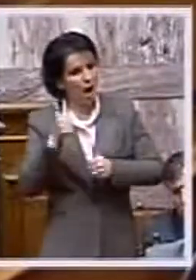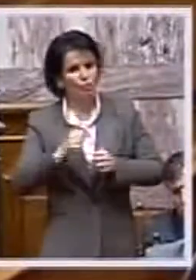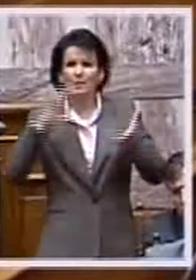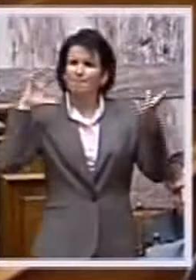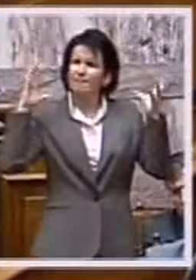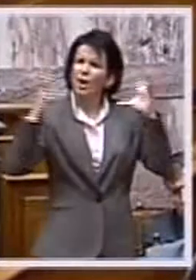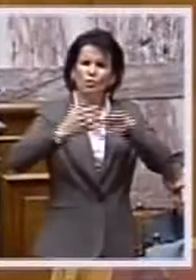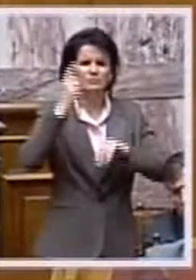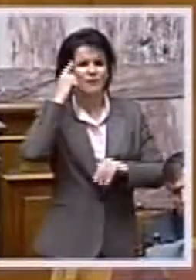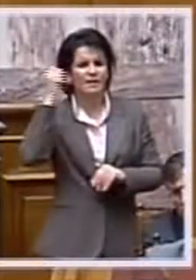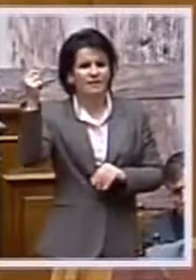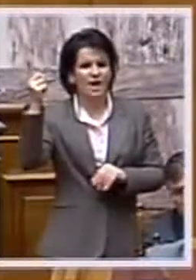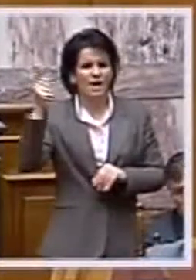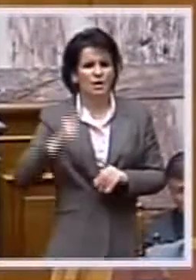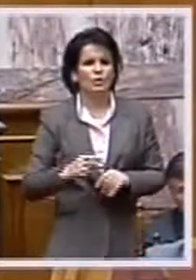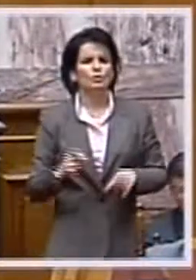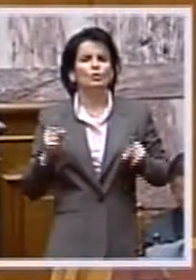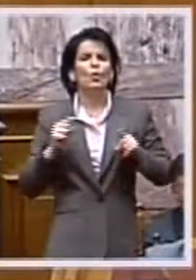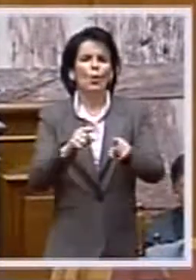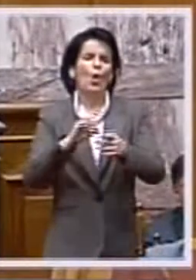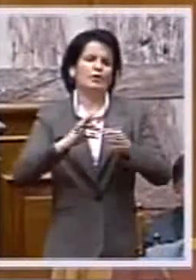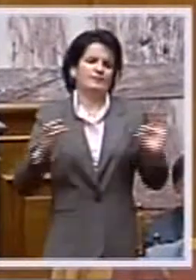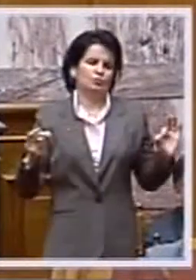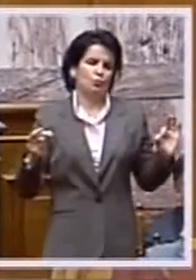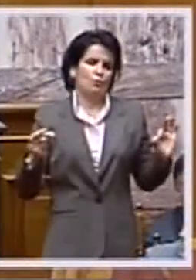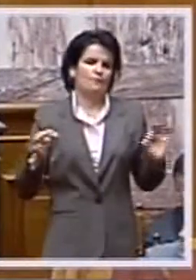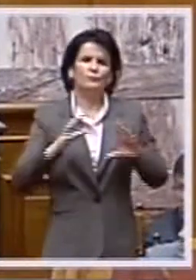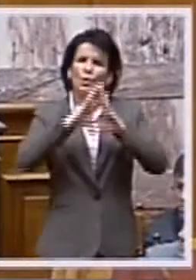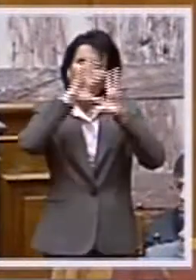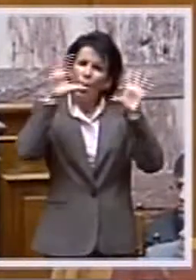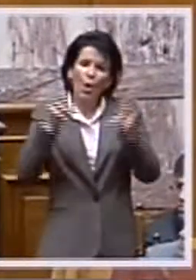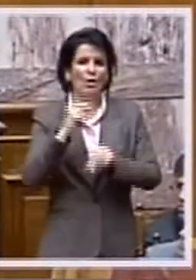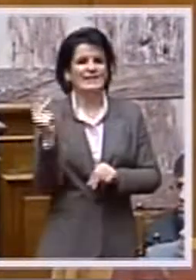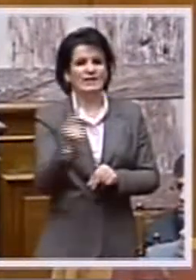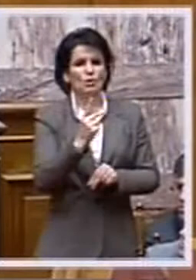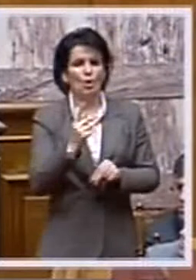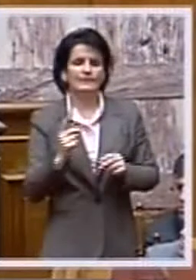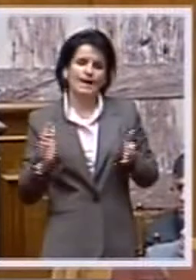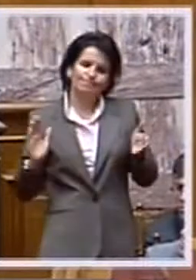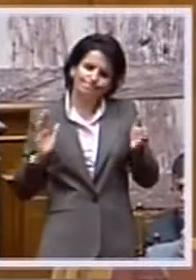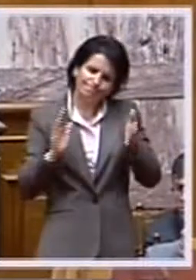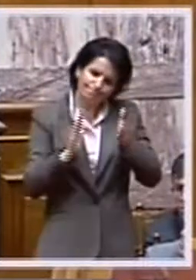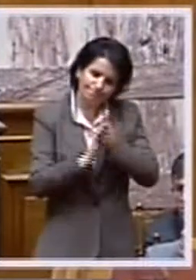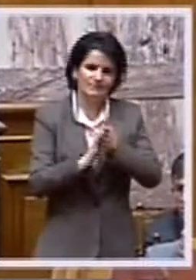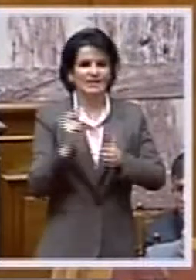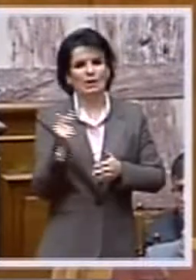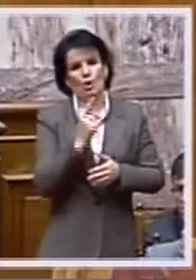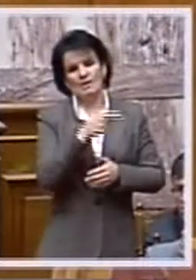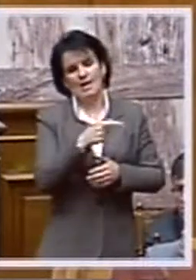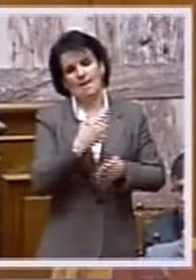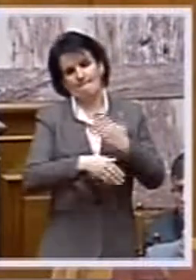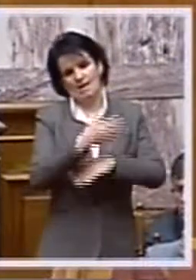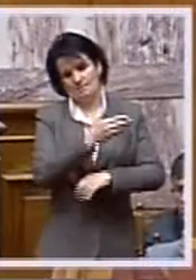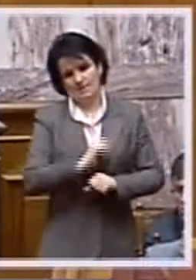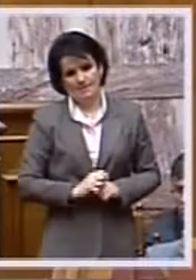παγκόσμιας ιδέας του παράλληλου Ολυμπισμού, φέρνουν ολόκληρη την κοινωνία πιο κοντά στους συμπολίτες μας με αναπηρία.